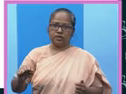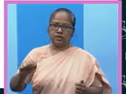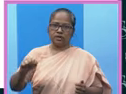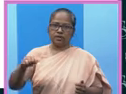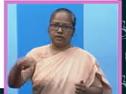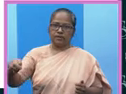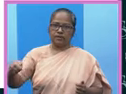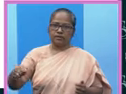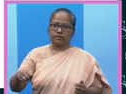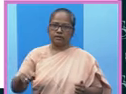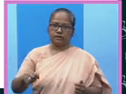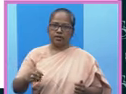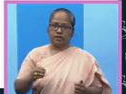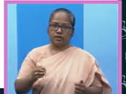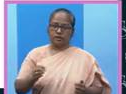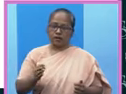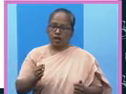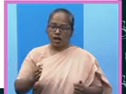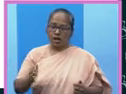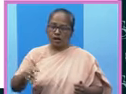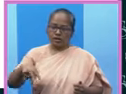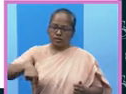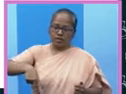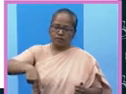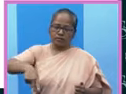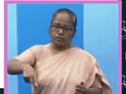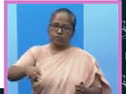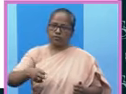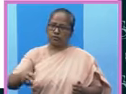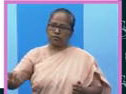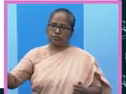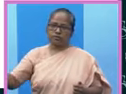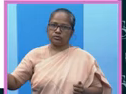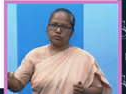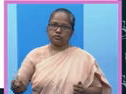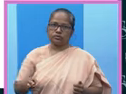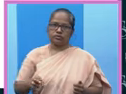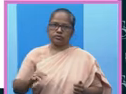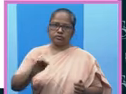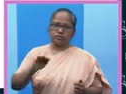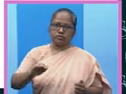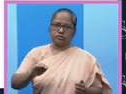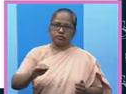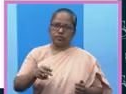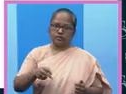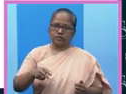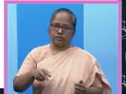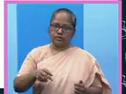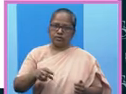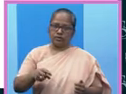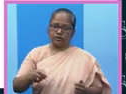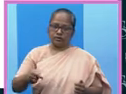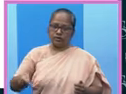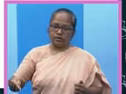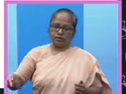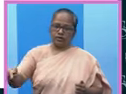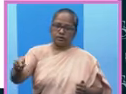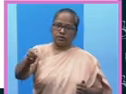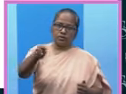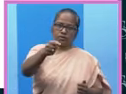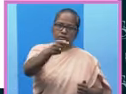செய்கிறோம் அப்படின்னா நகர்ந்து போ, நடந்து போ அப்படின்னு சொல்கிறோம். இது யார் அப்படின்னா அந்த நபர். அந்த நபர் என்ன செய்கிறார்? அப்படியே நகர்ந்து